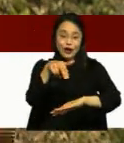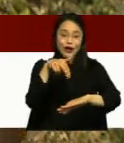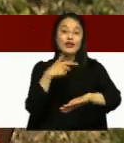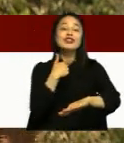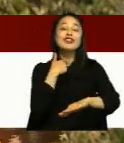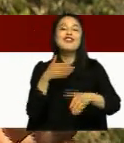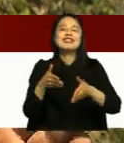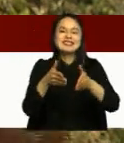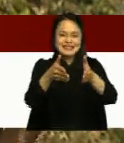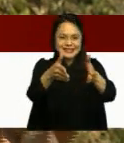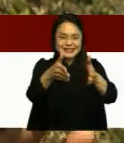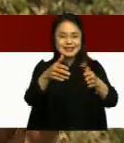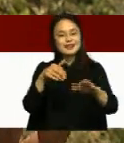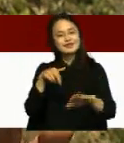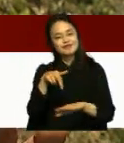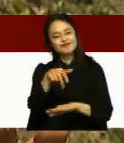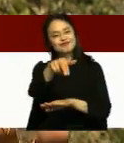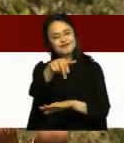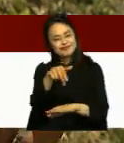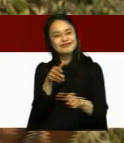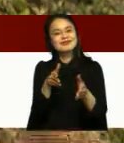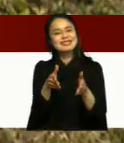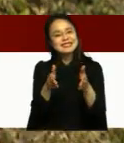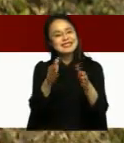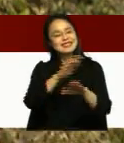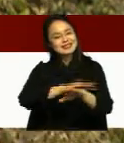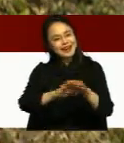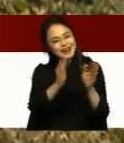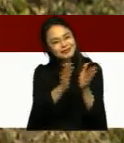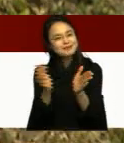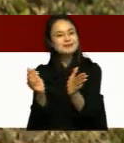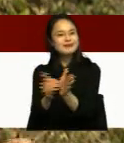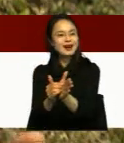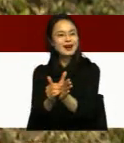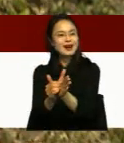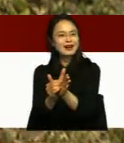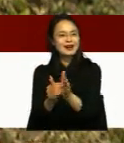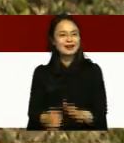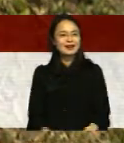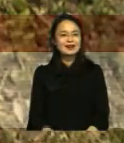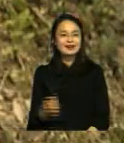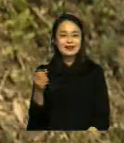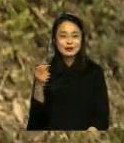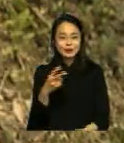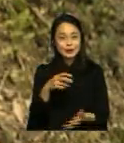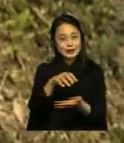그리고 그 사이에다가 이제 산나물 자생단지라고 그래갖고 또 만들어 놨습니다.